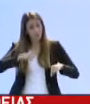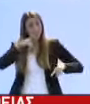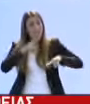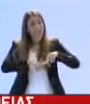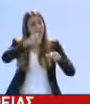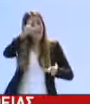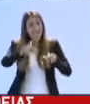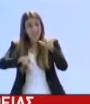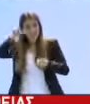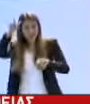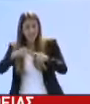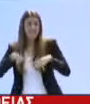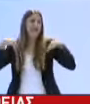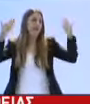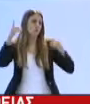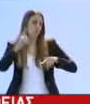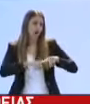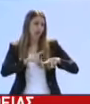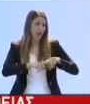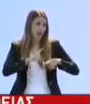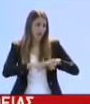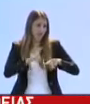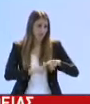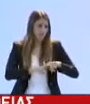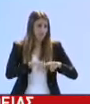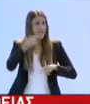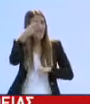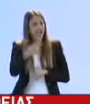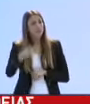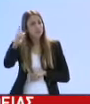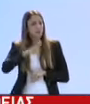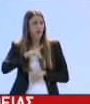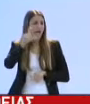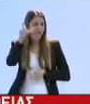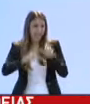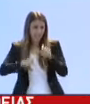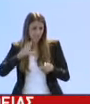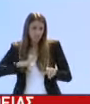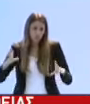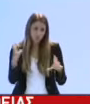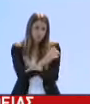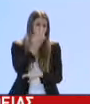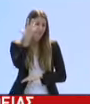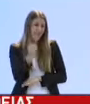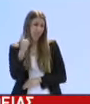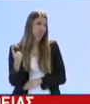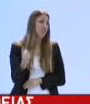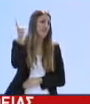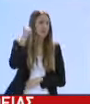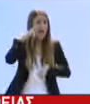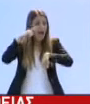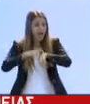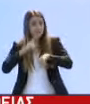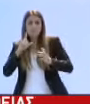Έλληνες εκτός Ελλάδος. Ο απόδημος ελληνισμός μεγαλουργεί και έχει έρθει η ώρα να συμπυλάβουμε και